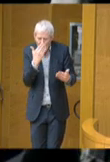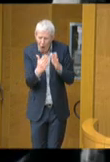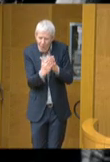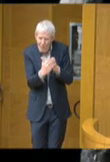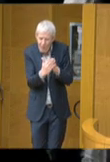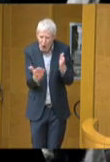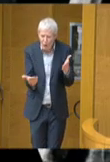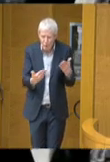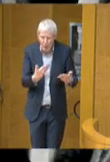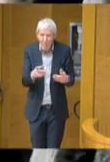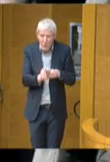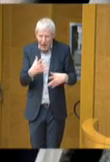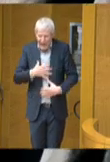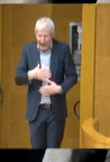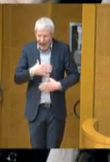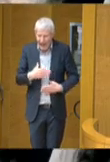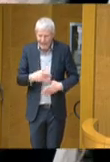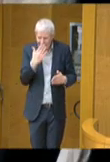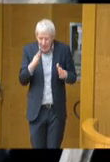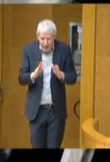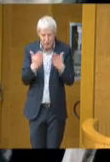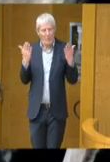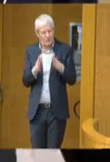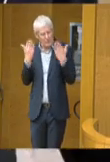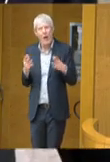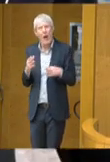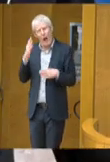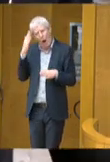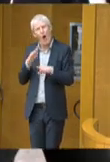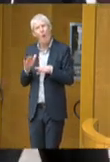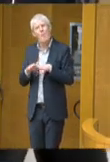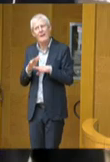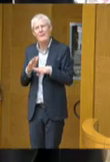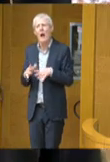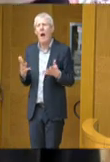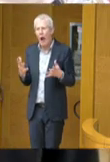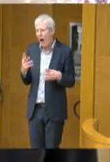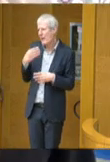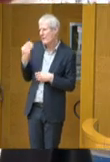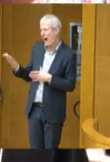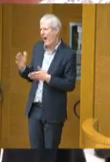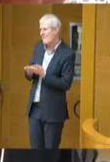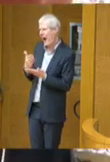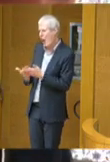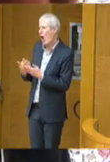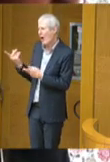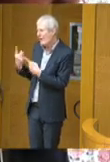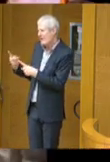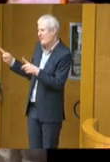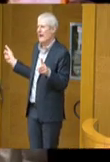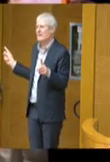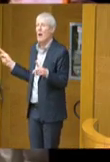la scoperta delle proprie caratteristiche, delle proprie competenze, dando valore anche alle diversità. E a proposito